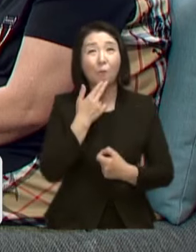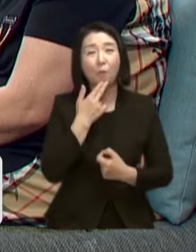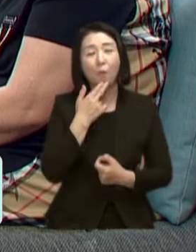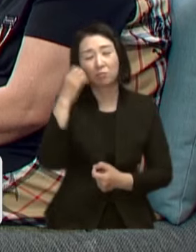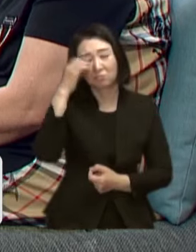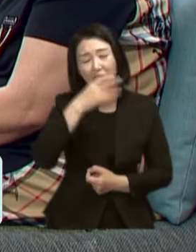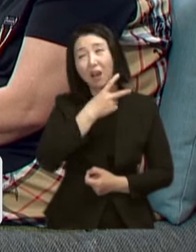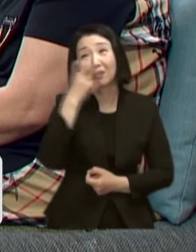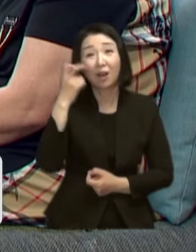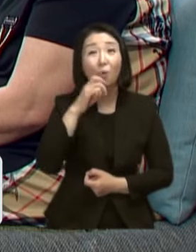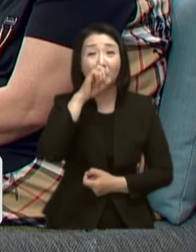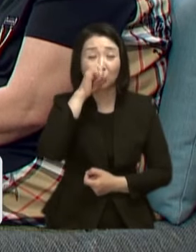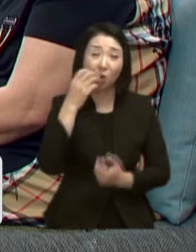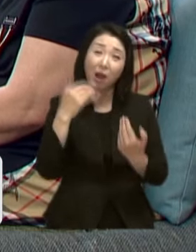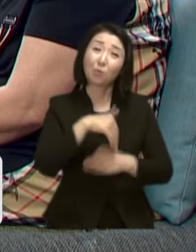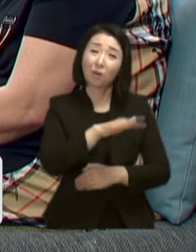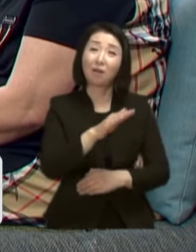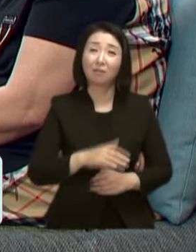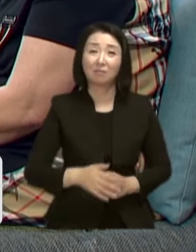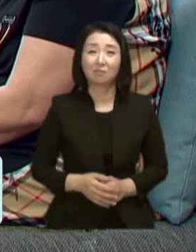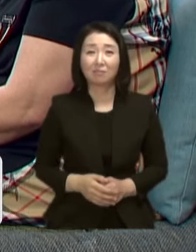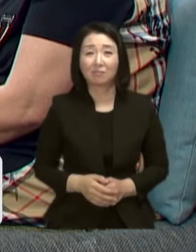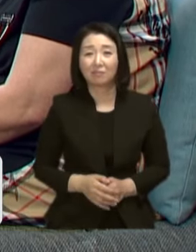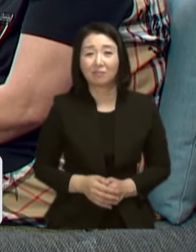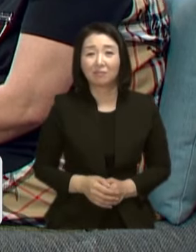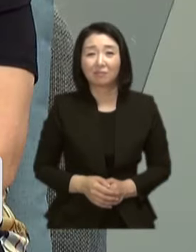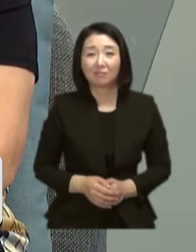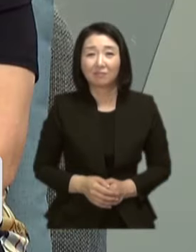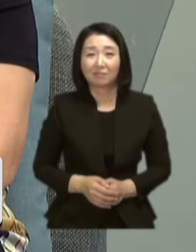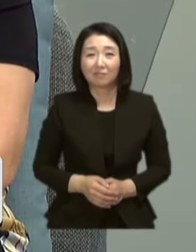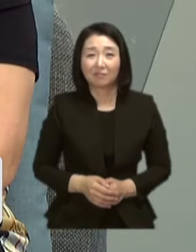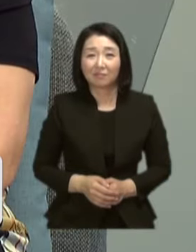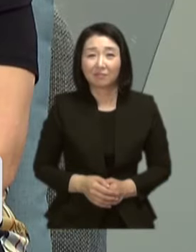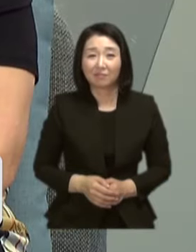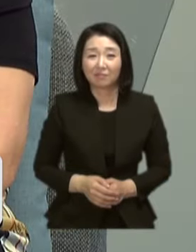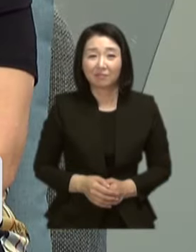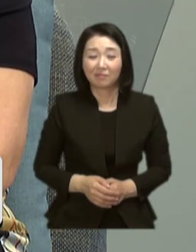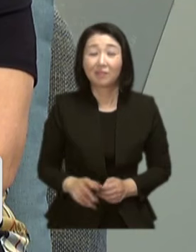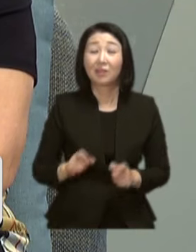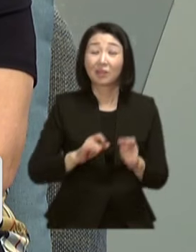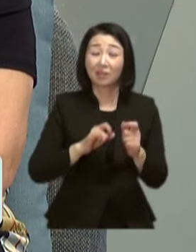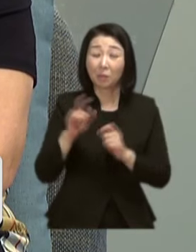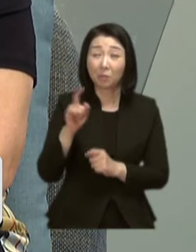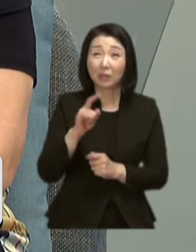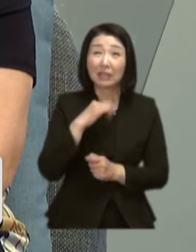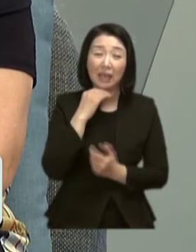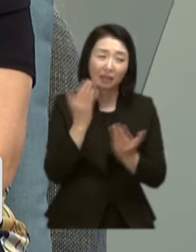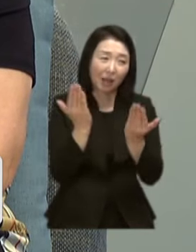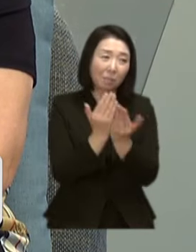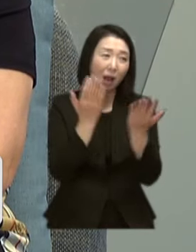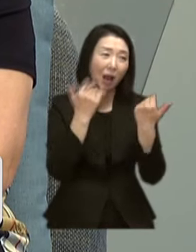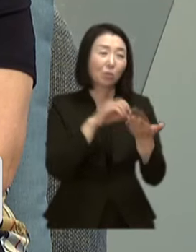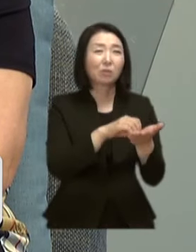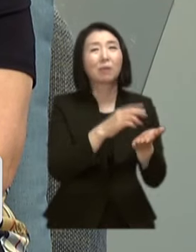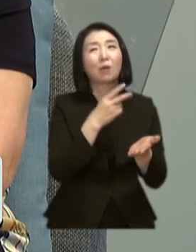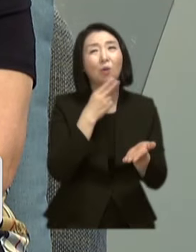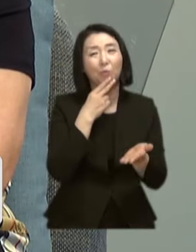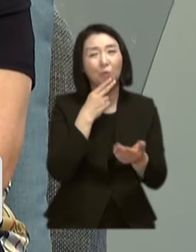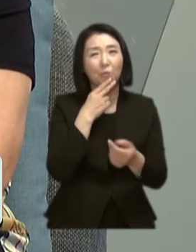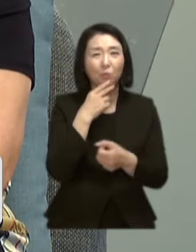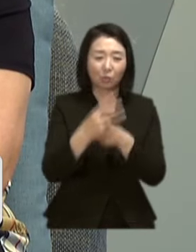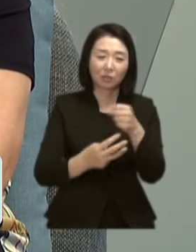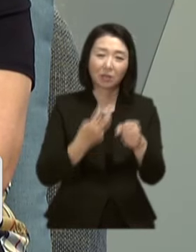좋아서, 학교를 간다기 때문에 너무 좋아서. 그래서 저희 아이들 대부분에 보면 제 나이 학교 다니는 아이들이 별로 없어요. 다 3년,